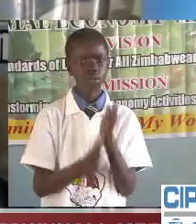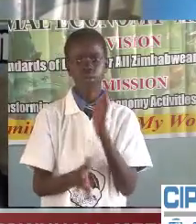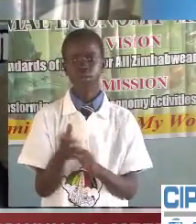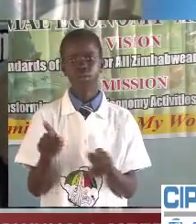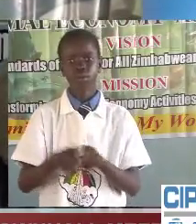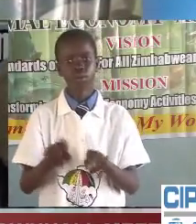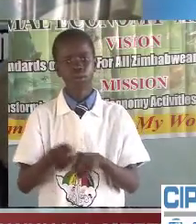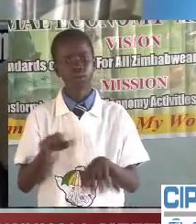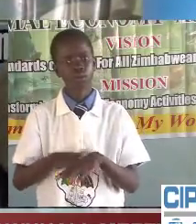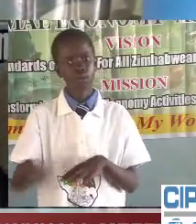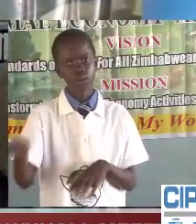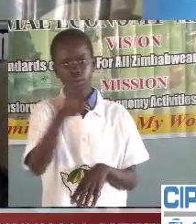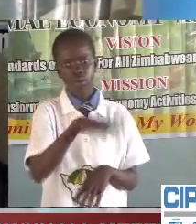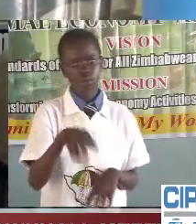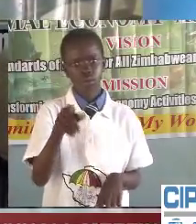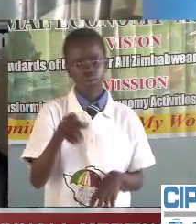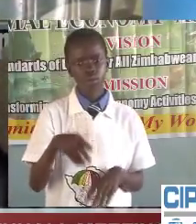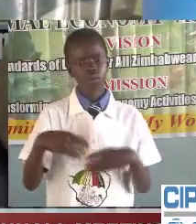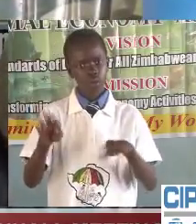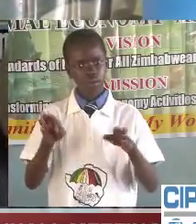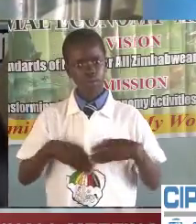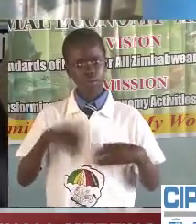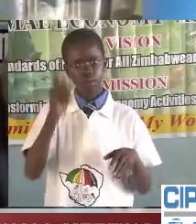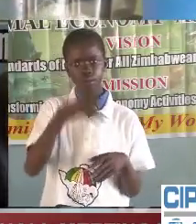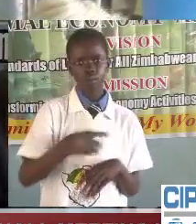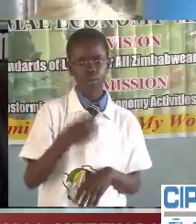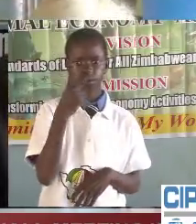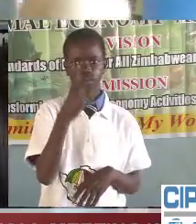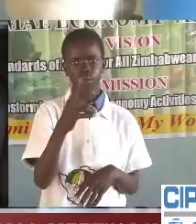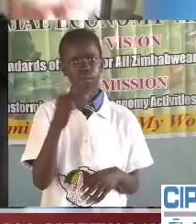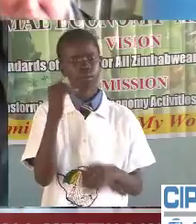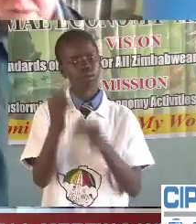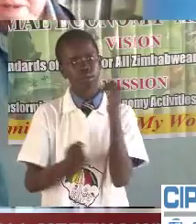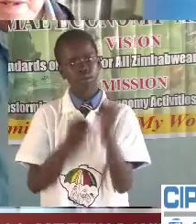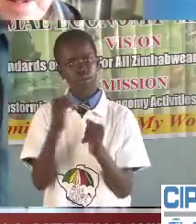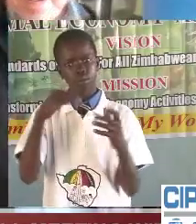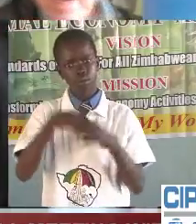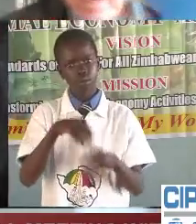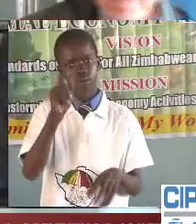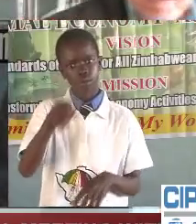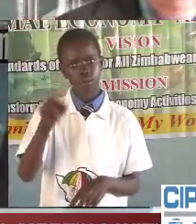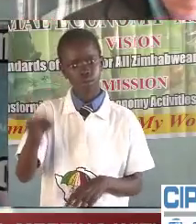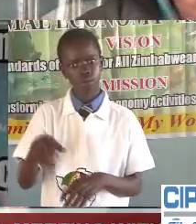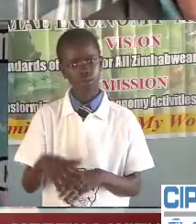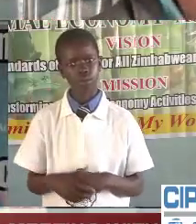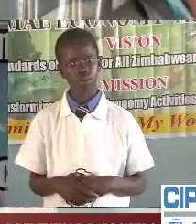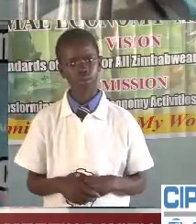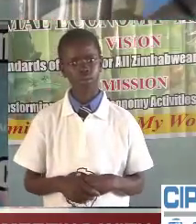munhu anotengesa tikaona achimhanyisiwa,